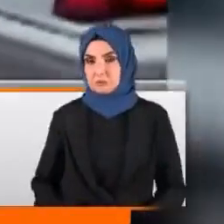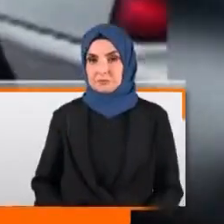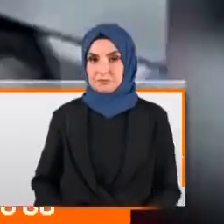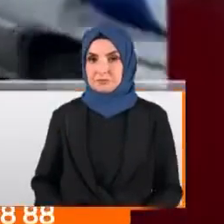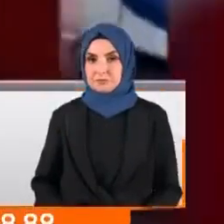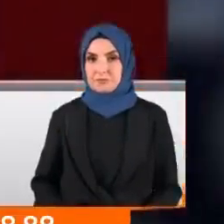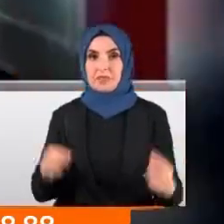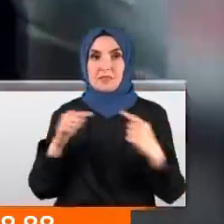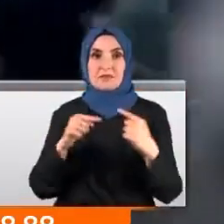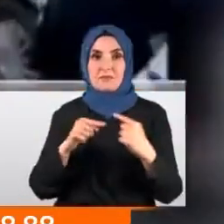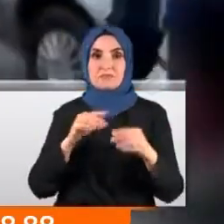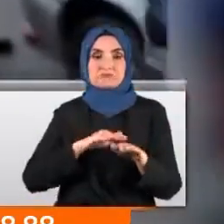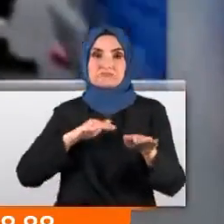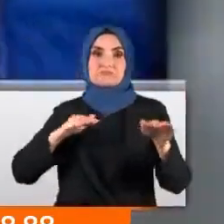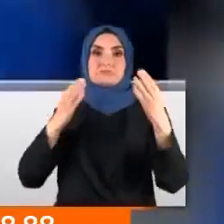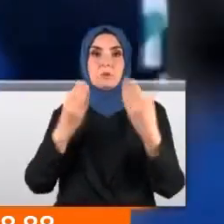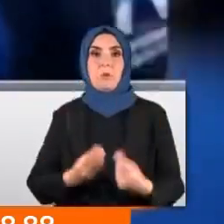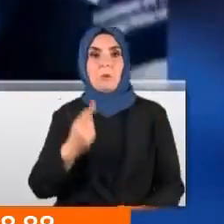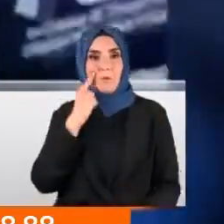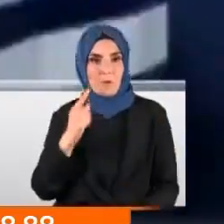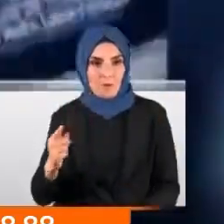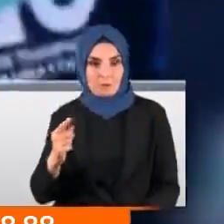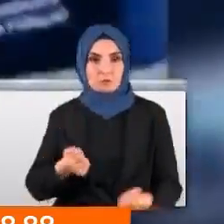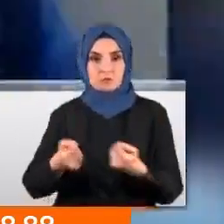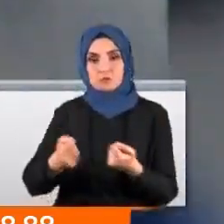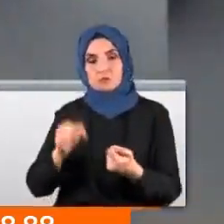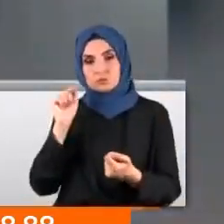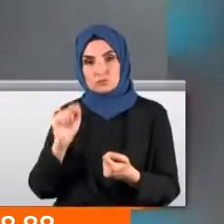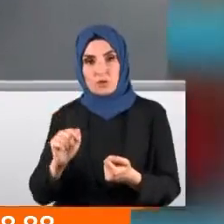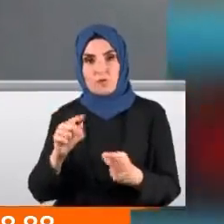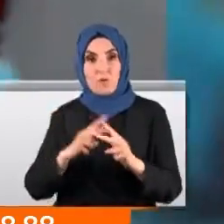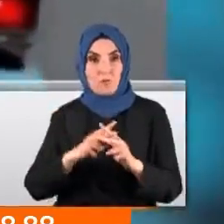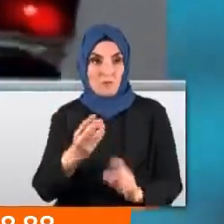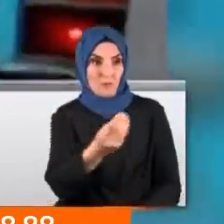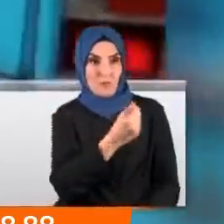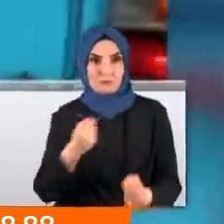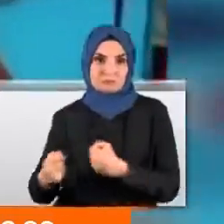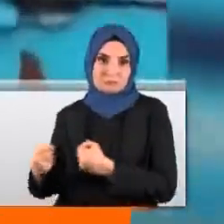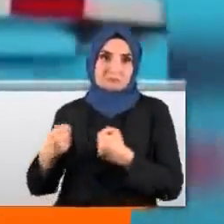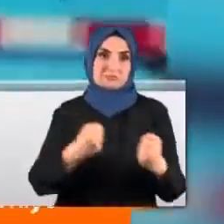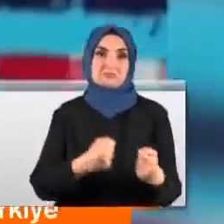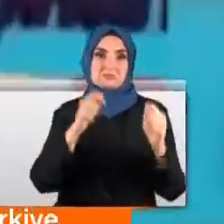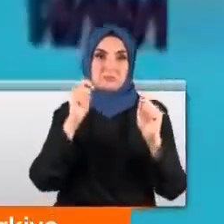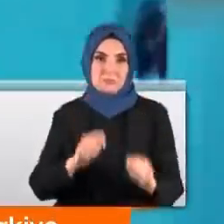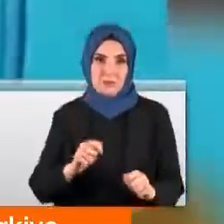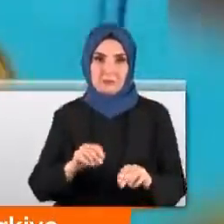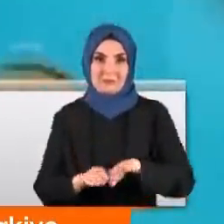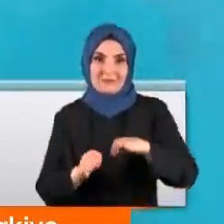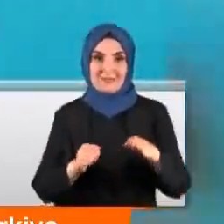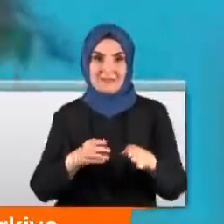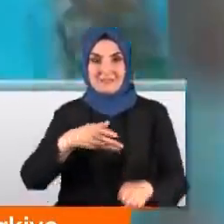Trafik sıkışınca şoför direksiyonu polislerin üzerine kırdı. Refüje çıktı ve karşı şeride geçmeyi başardı.